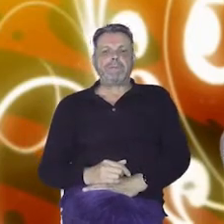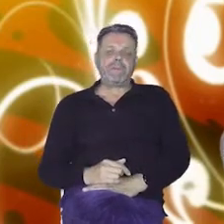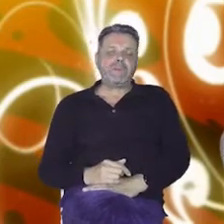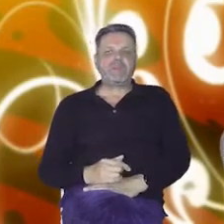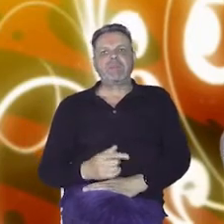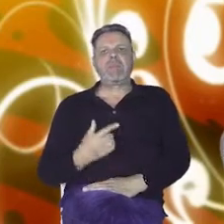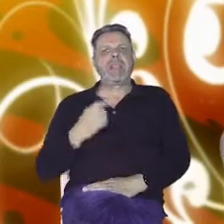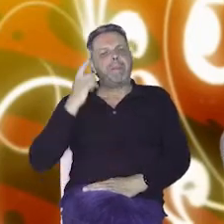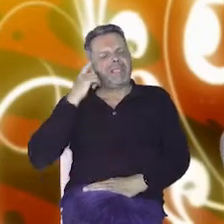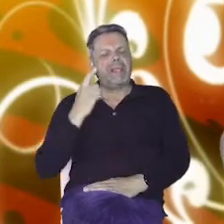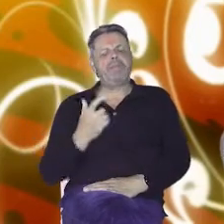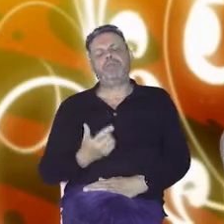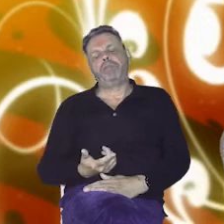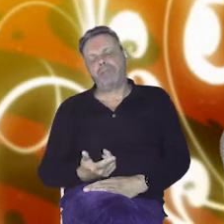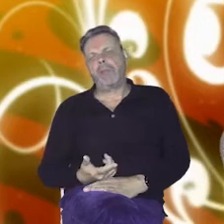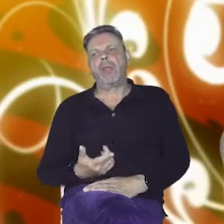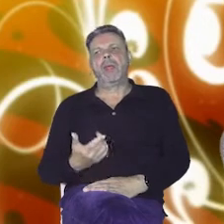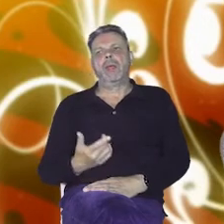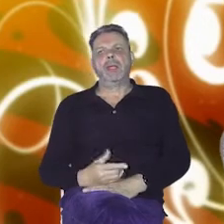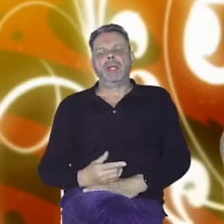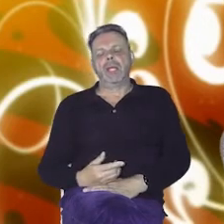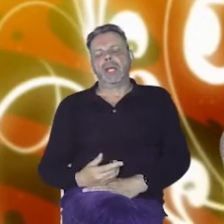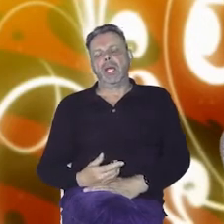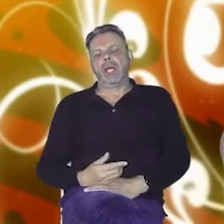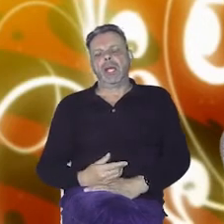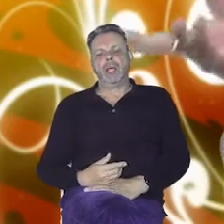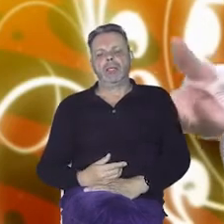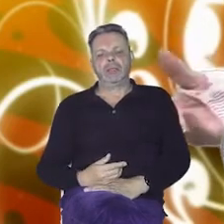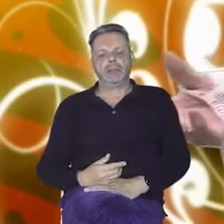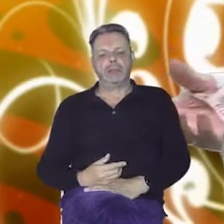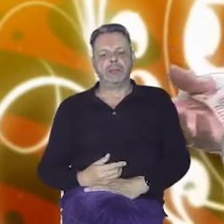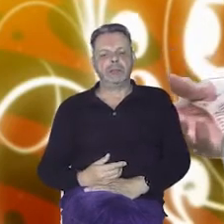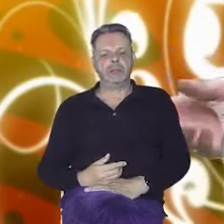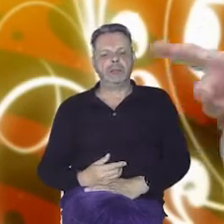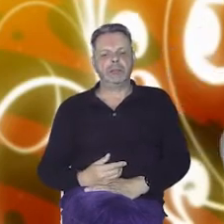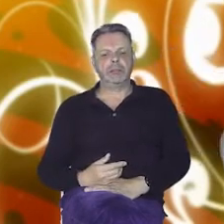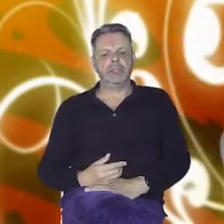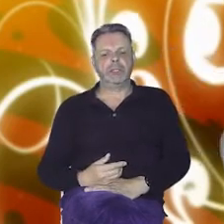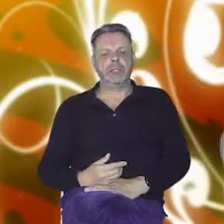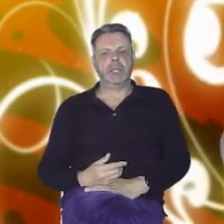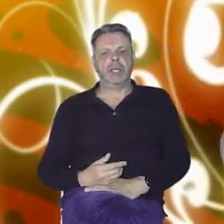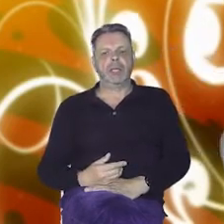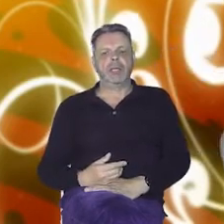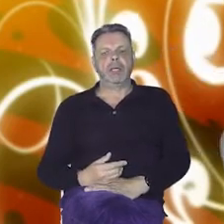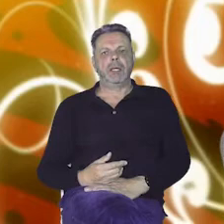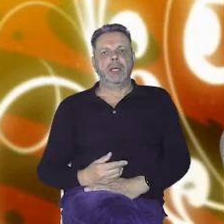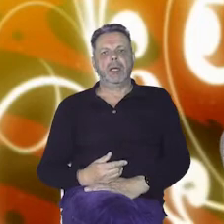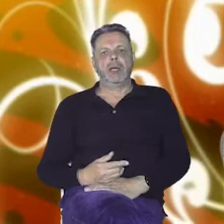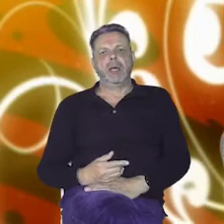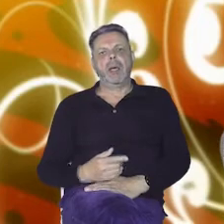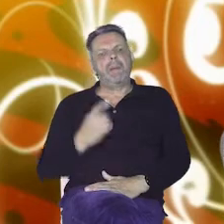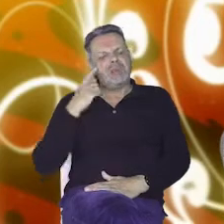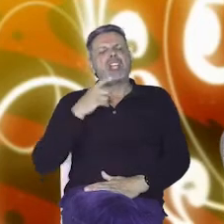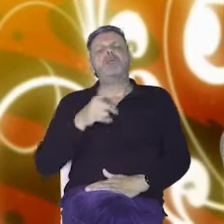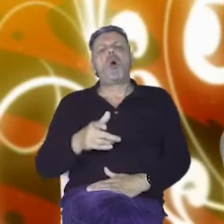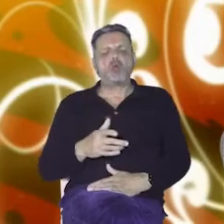budem imala ove emisije Čovjek i zdravstvena kultura, znači kad uđem u 18. moju godinu rada, o tome ćemo bar tri